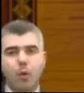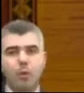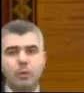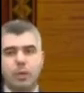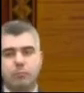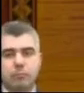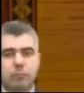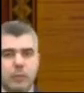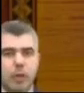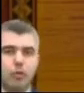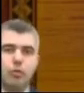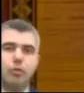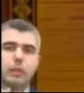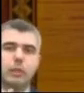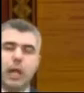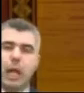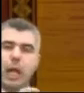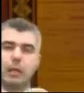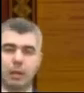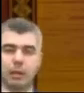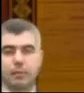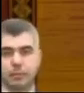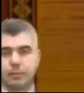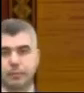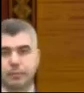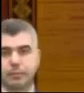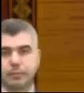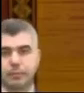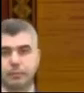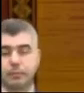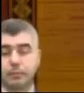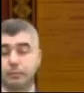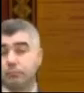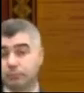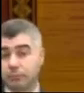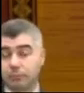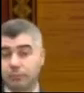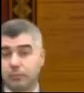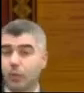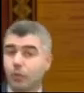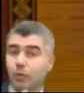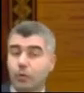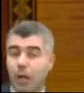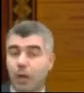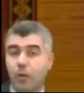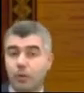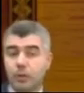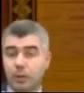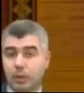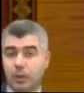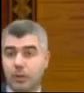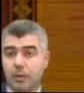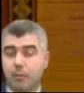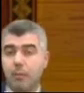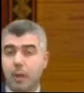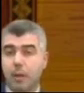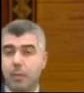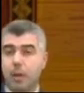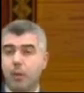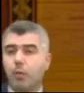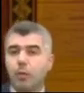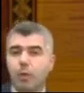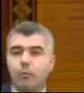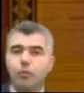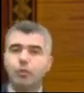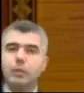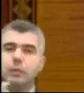فاعلا لمصادر الطاقة المتجددة سواء فيما يتعلق بالطاقة الخضراء. تستطيعون تخفيف من